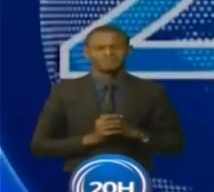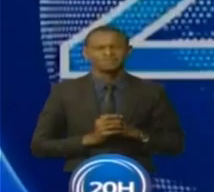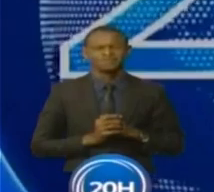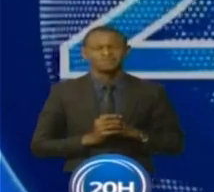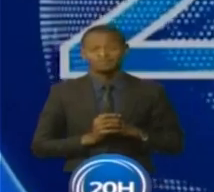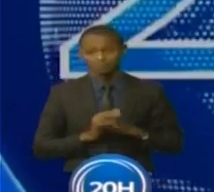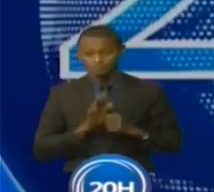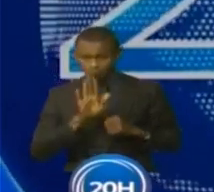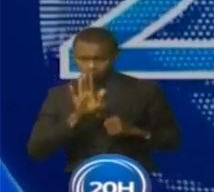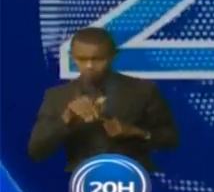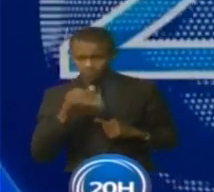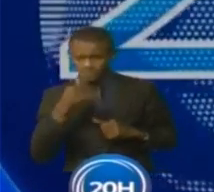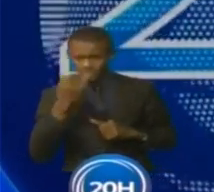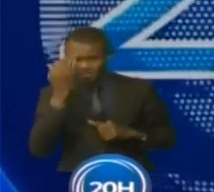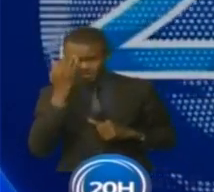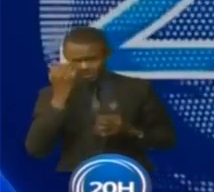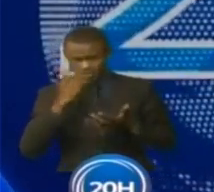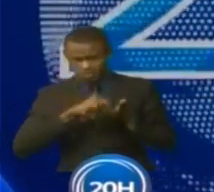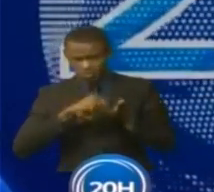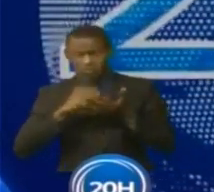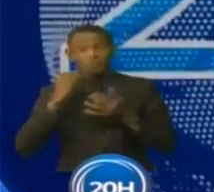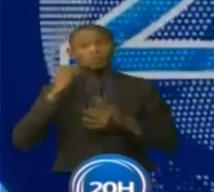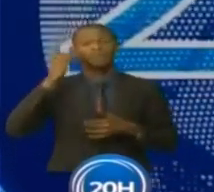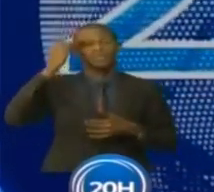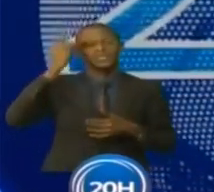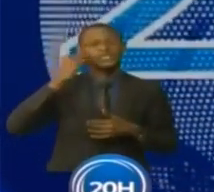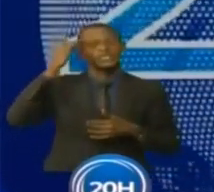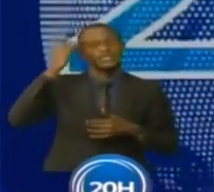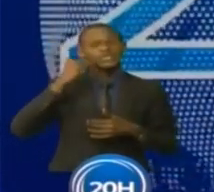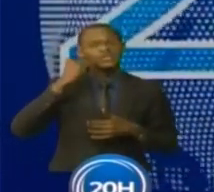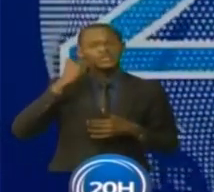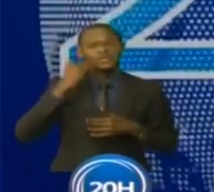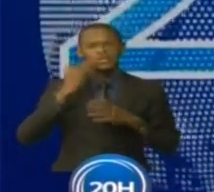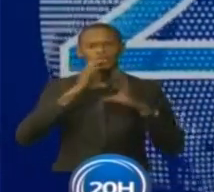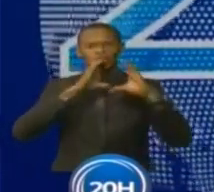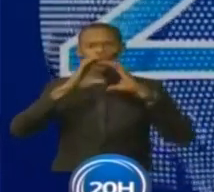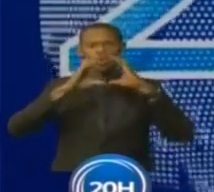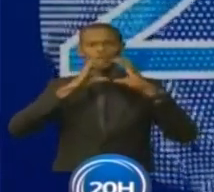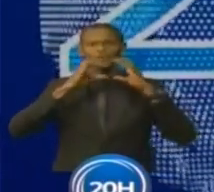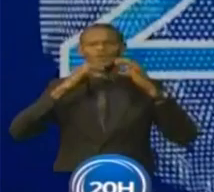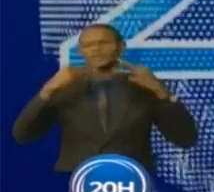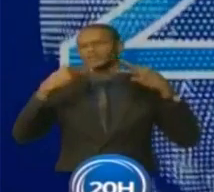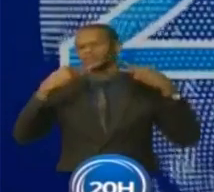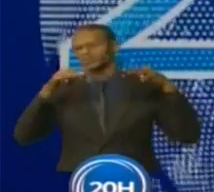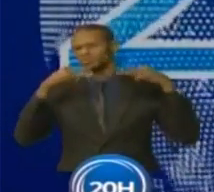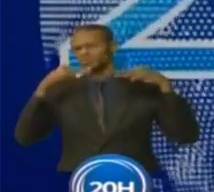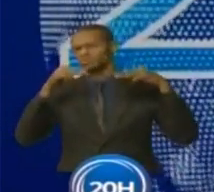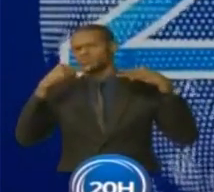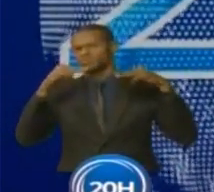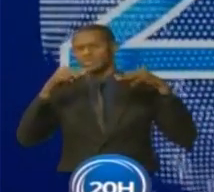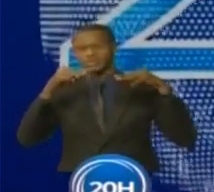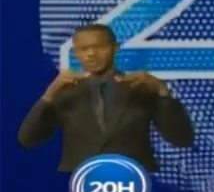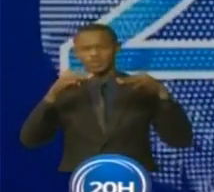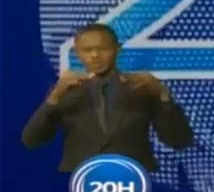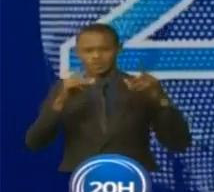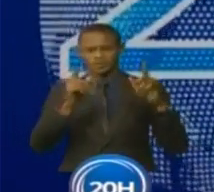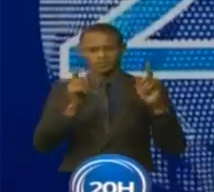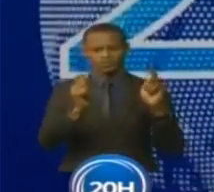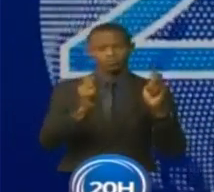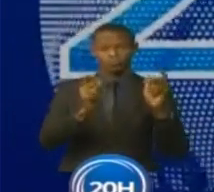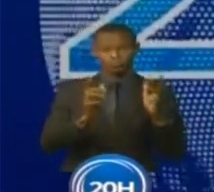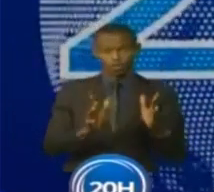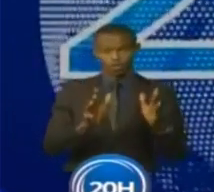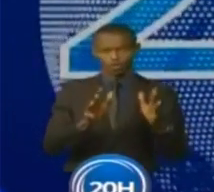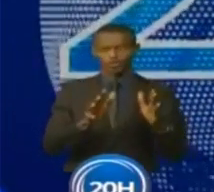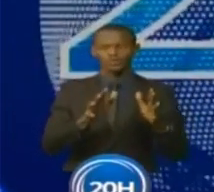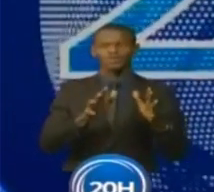Sachez également que le ministre de la Communication et Média a tenu un point de presse dans la ville de Kolwezi face au chevalier de la plume. Patrick Muyaya a